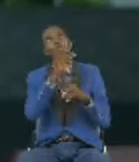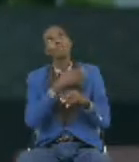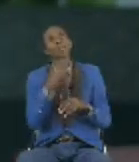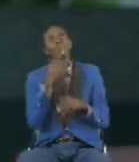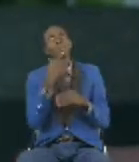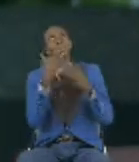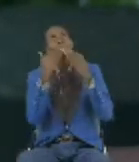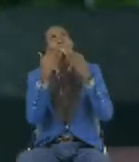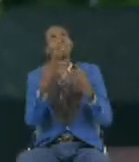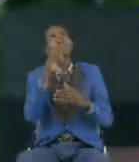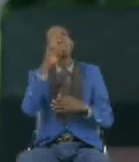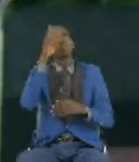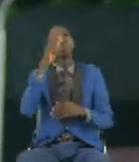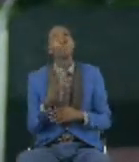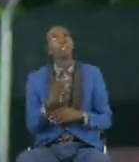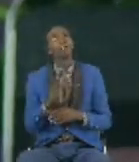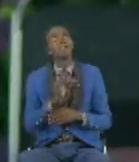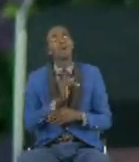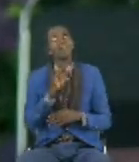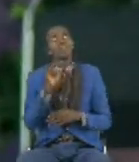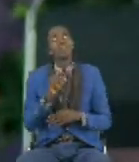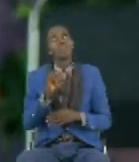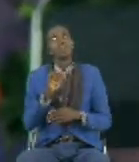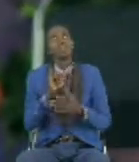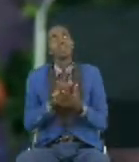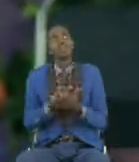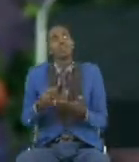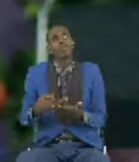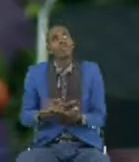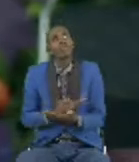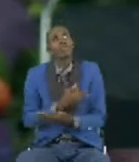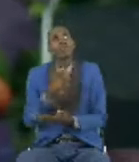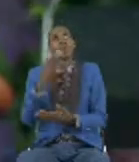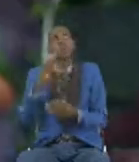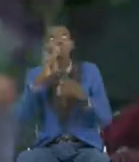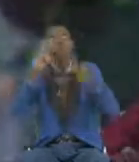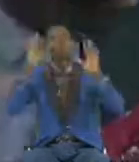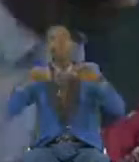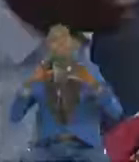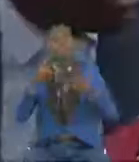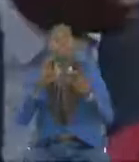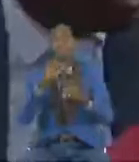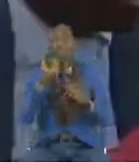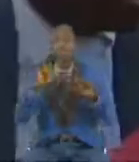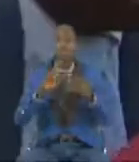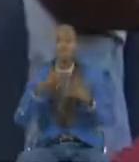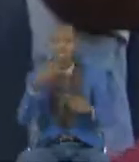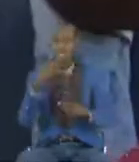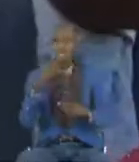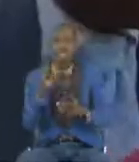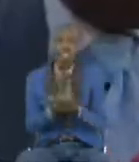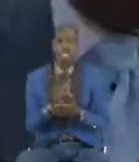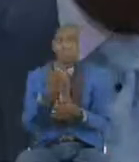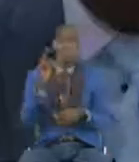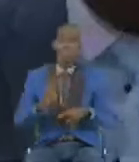Merci Seigneur, j'ai besoin de la pluie de rafraîchissement. » Si tu ne peux pas le dire,